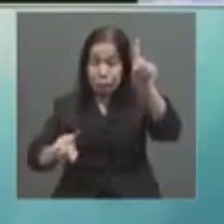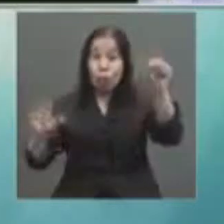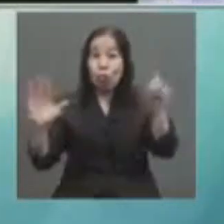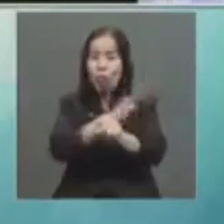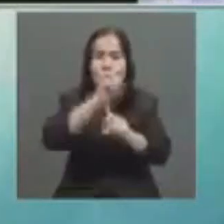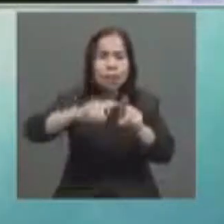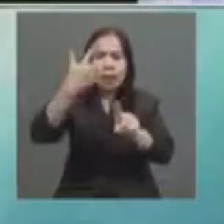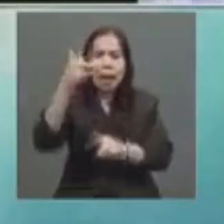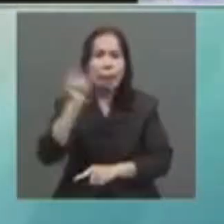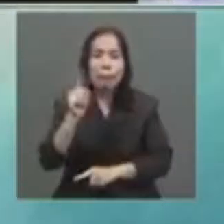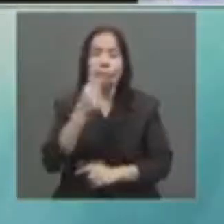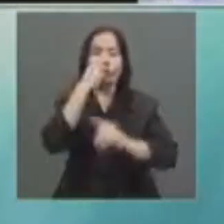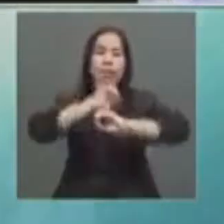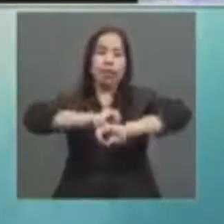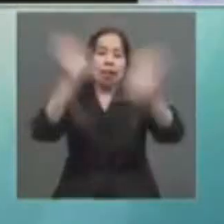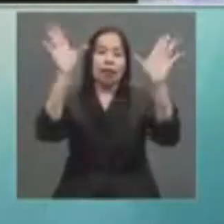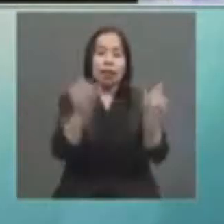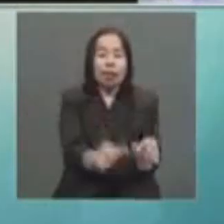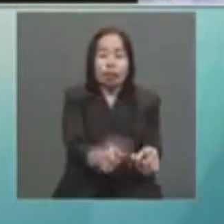รายและบุคลากรทางการแพทย์ 1